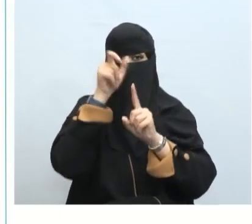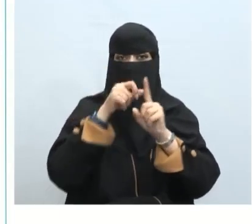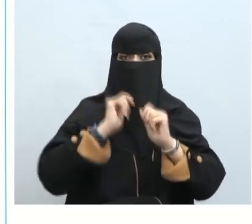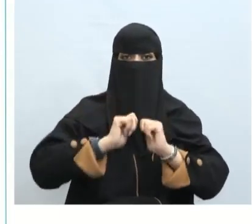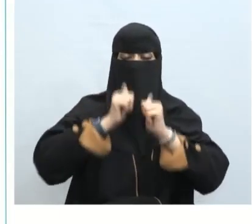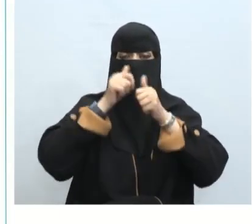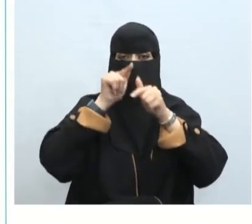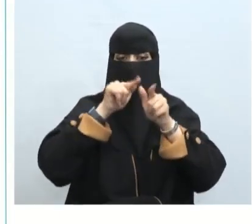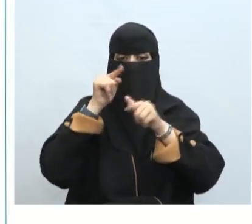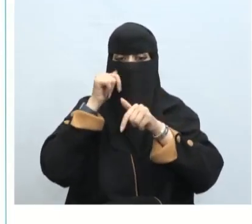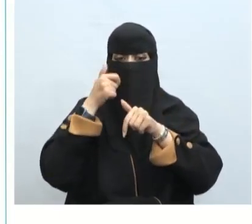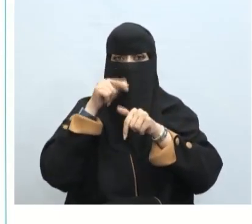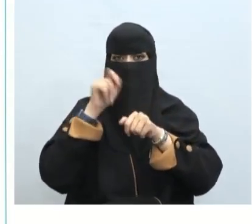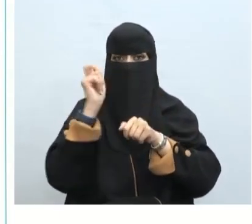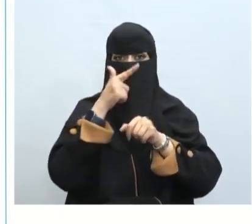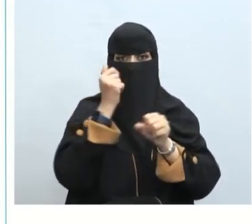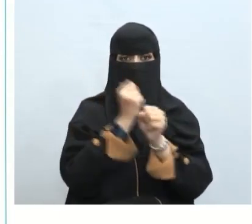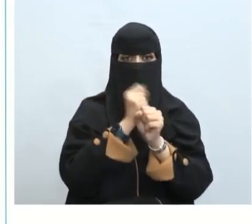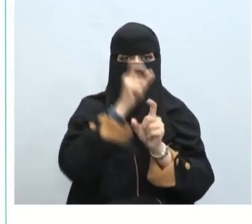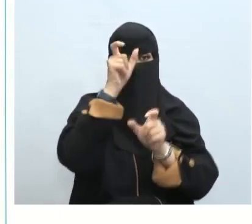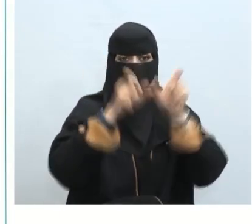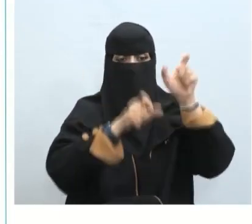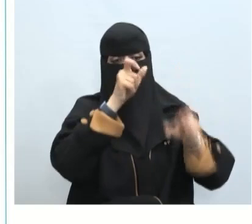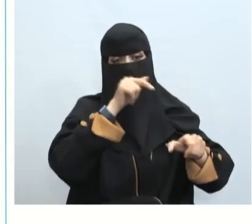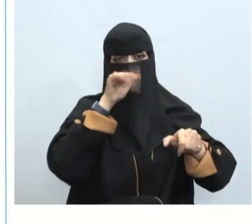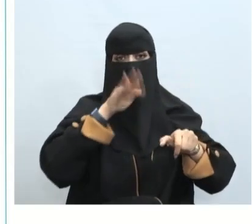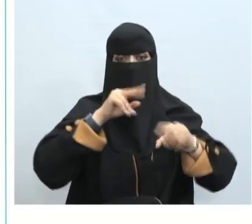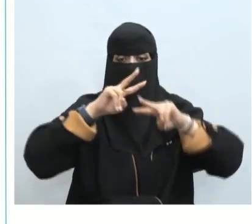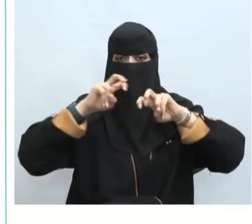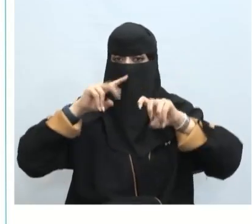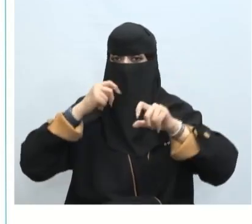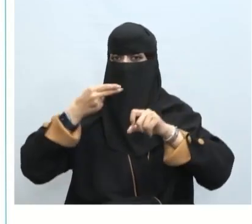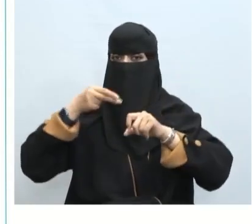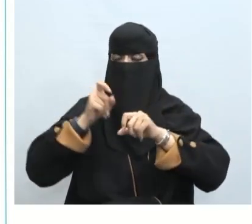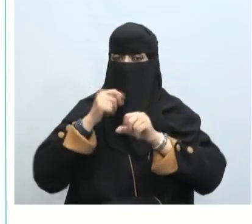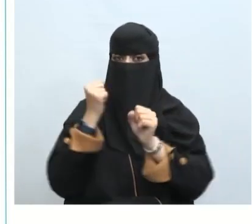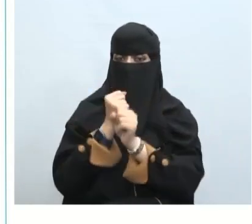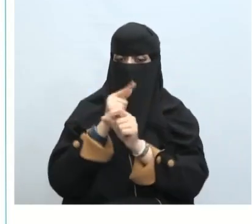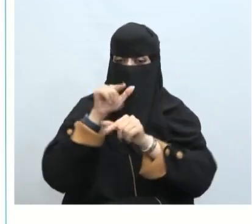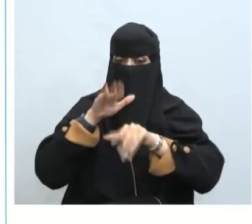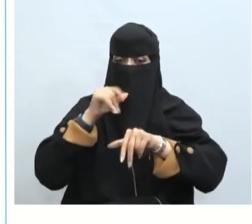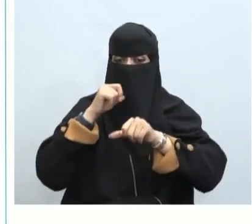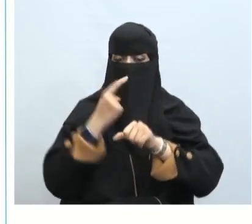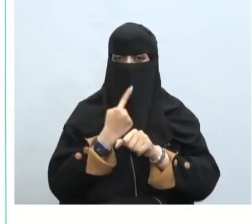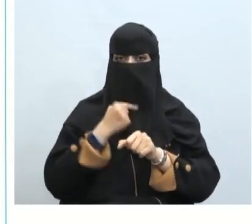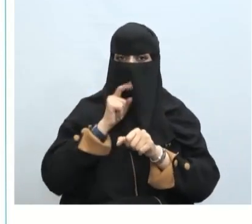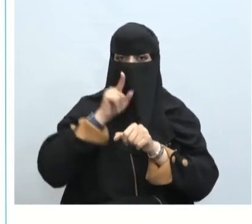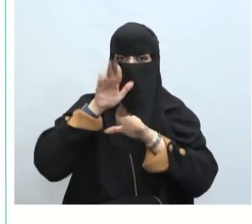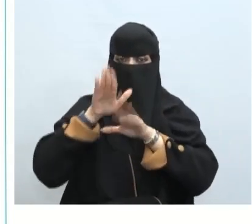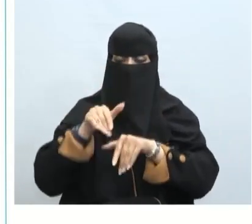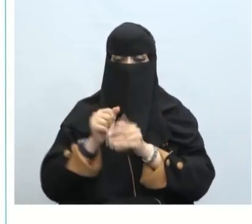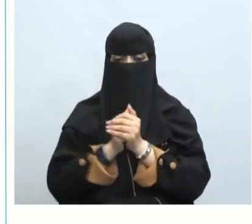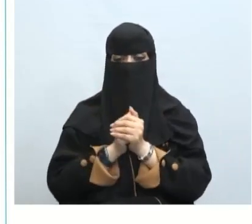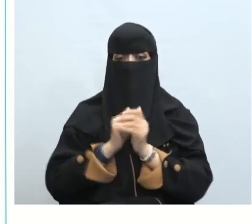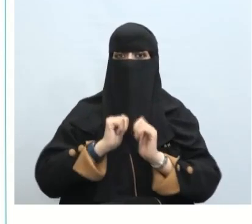تتهيا فرص العمل للافراد الباحثين عن العمل باحثين عن العمل